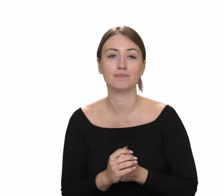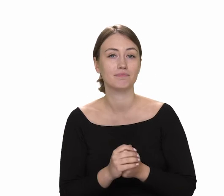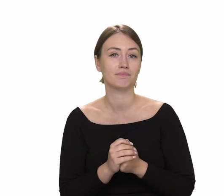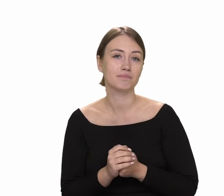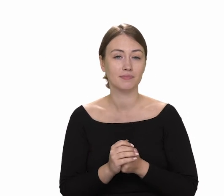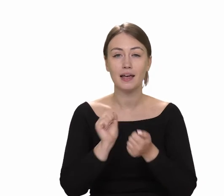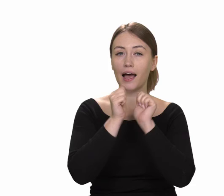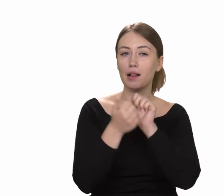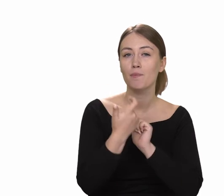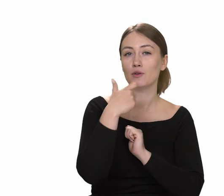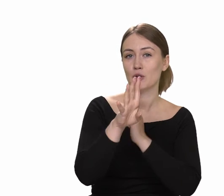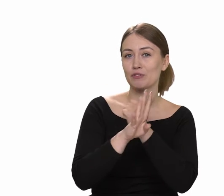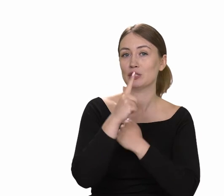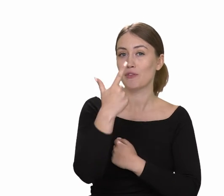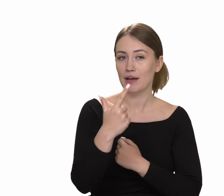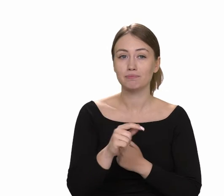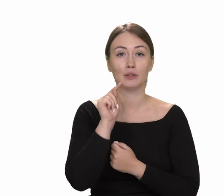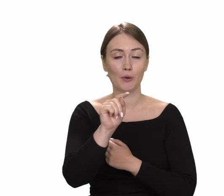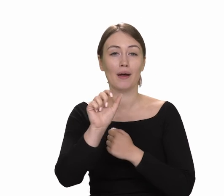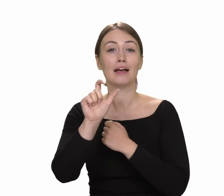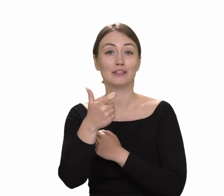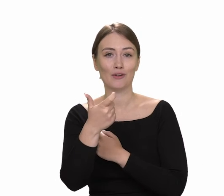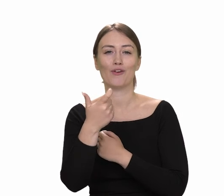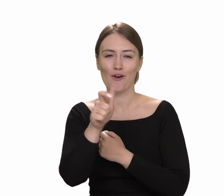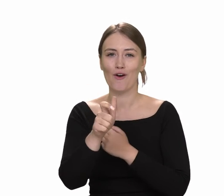http://fanbox lub